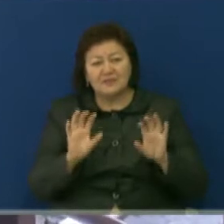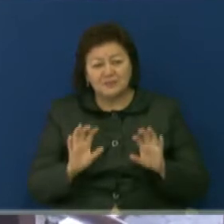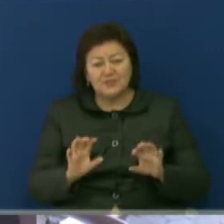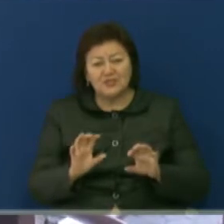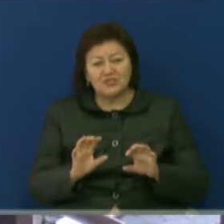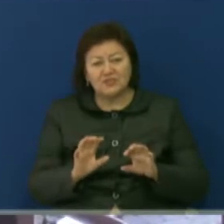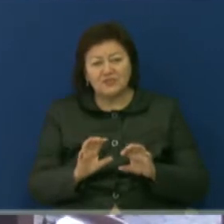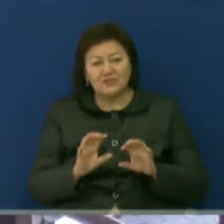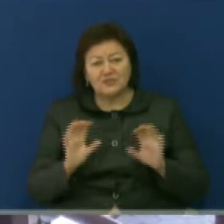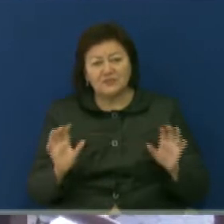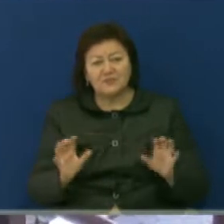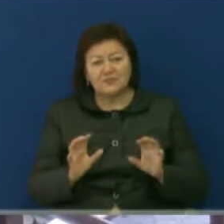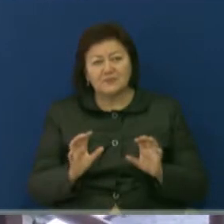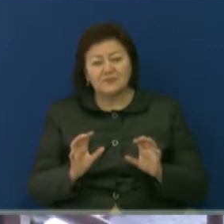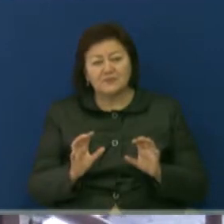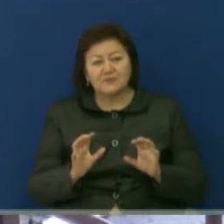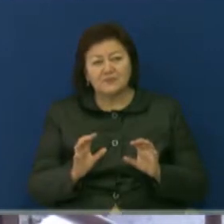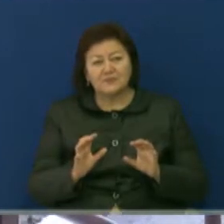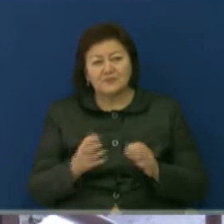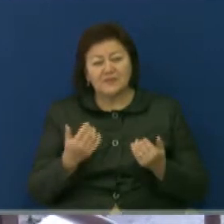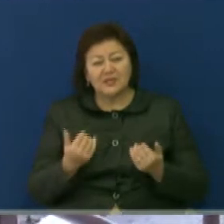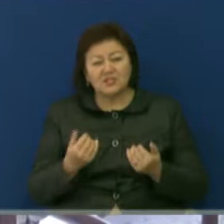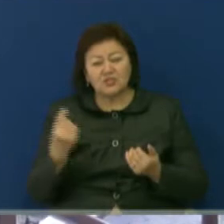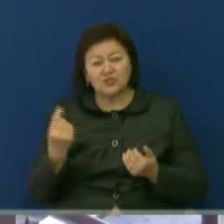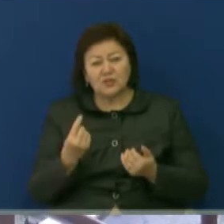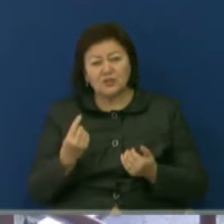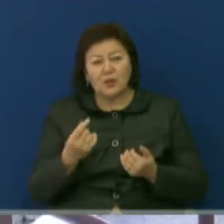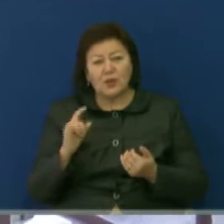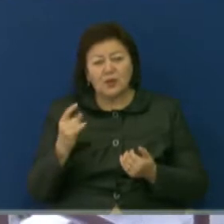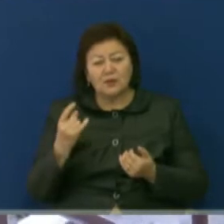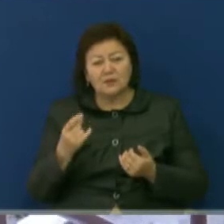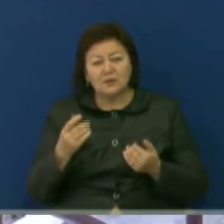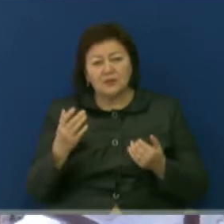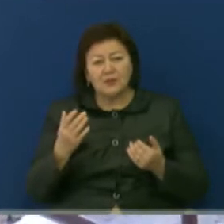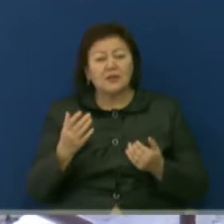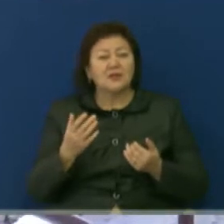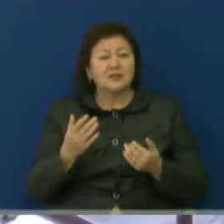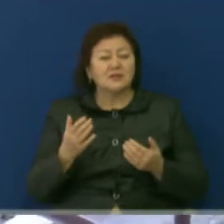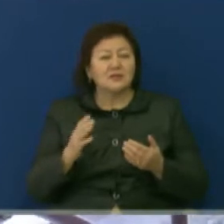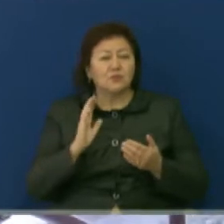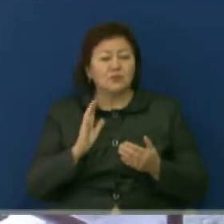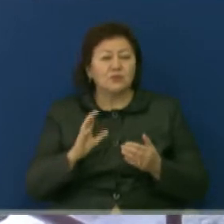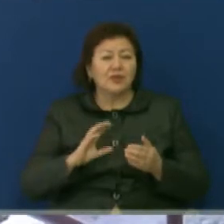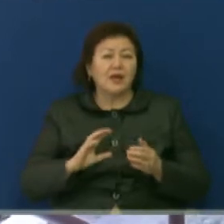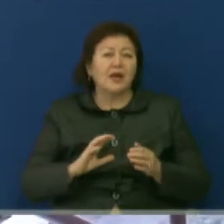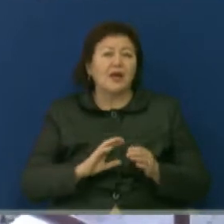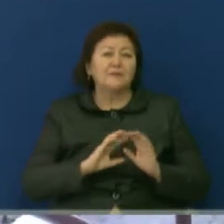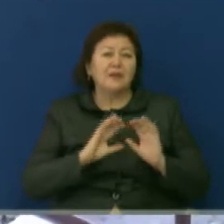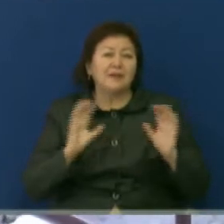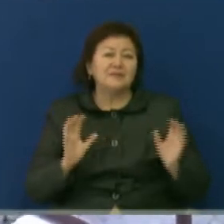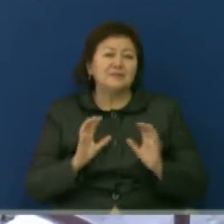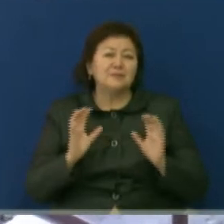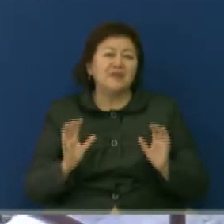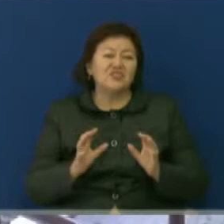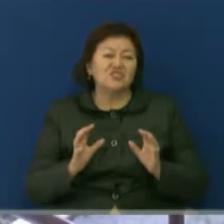алыс аймақтардағы және бұрынғы облыс орталықтарындағы перзентханаларға арналған көптеген жабдықтармен қамтамасыз етеміз. Сондай-ақ өте маңызды бағыт 0-18 жасқа